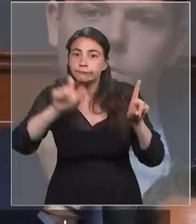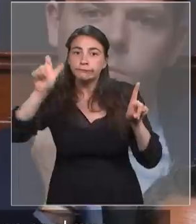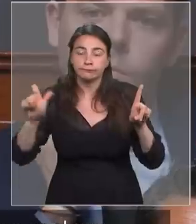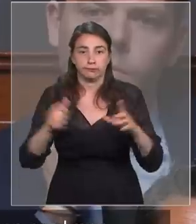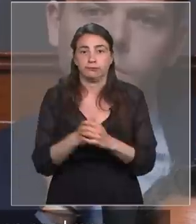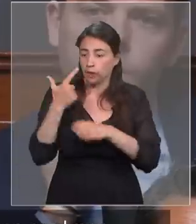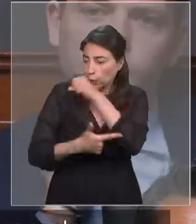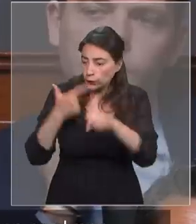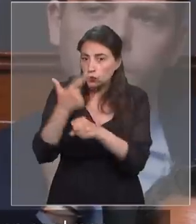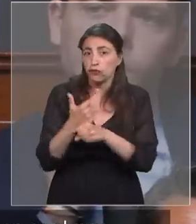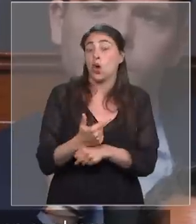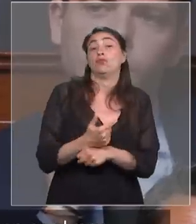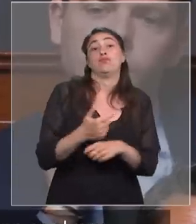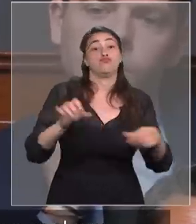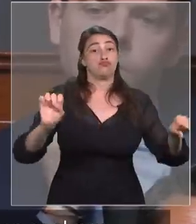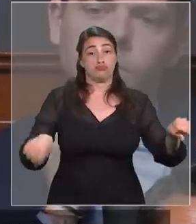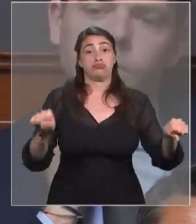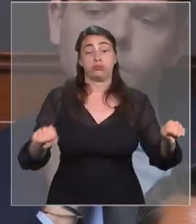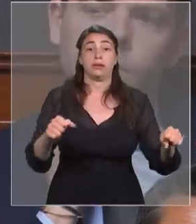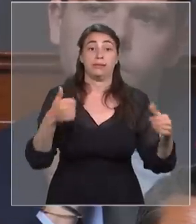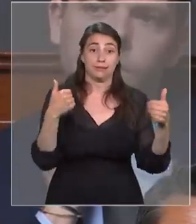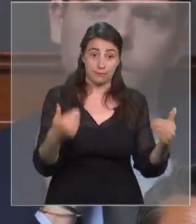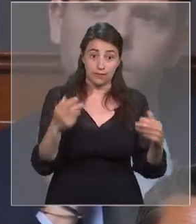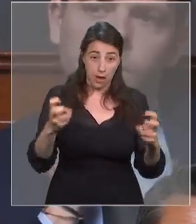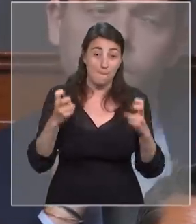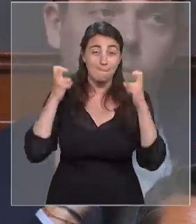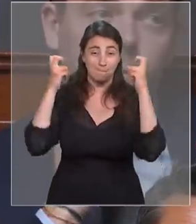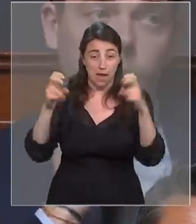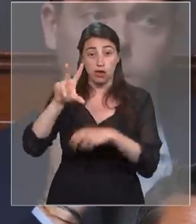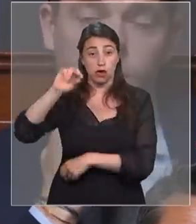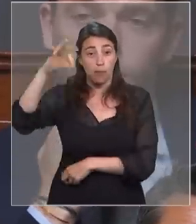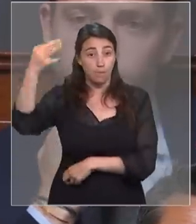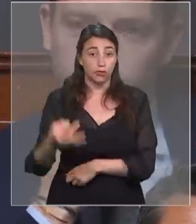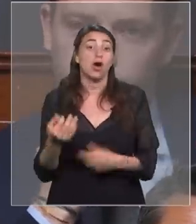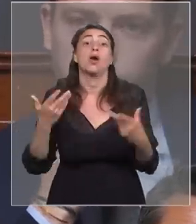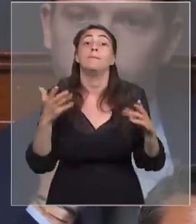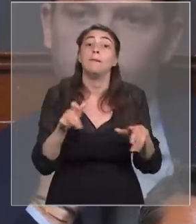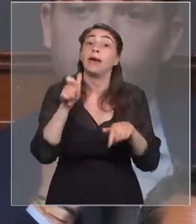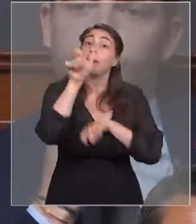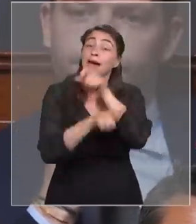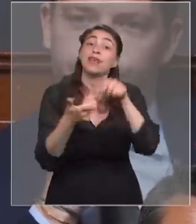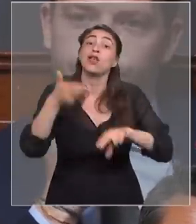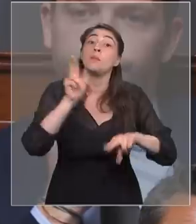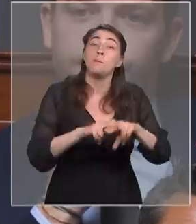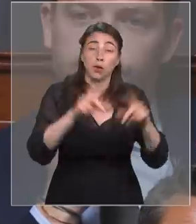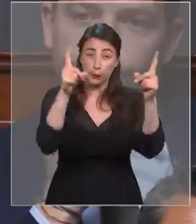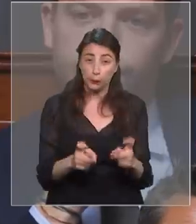2 roues motorisées a augmenté de 30%, alors que le nombre de tués a baissé de